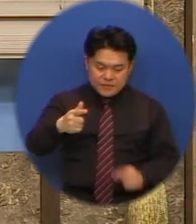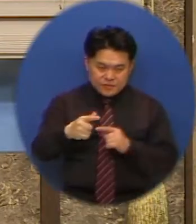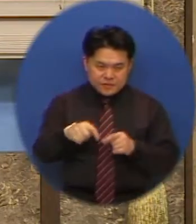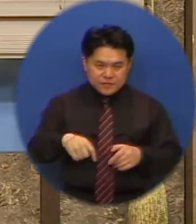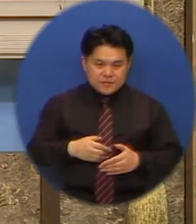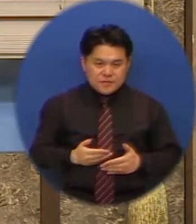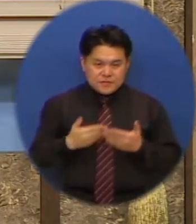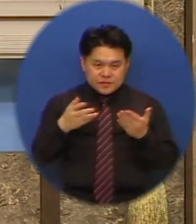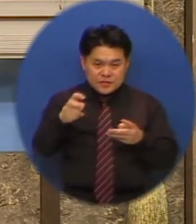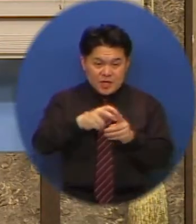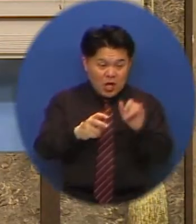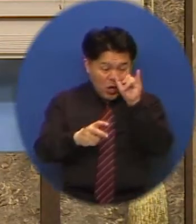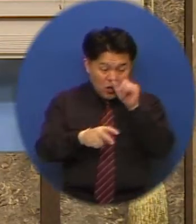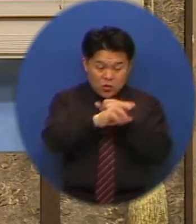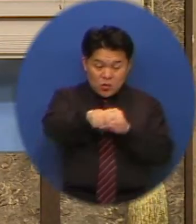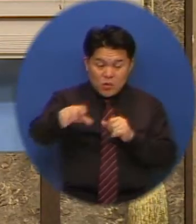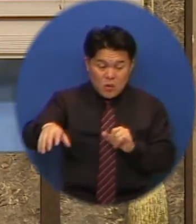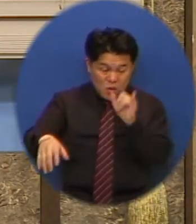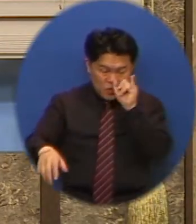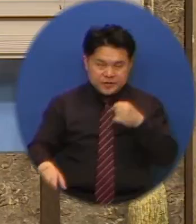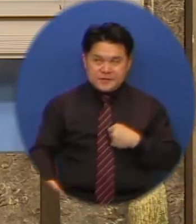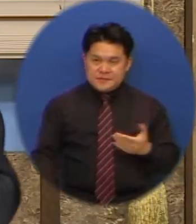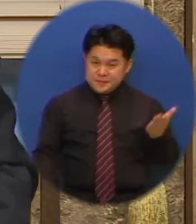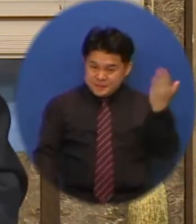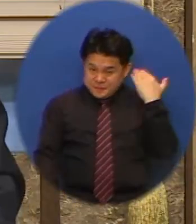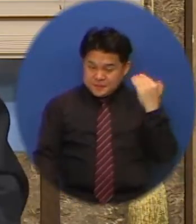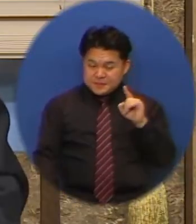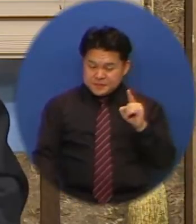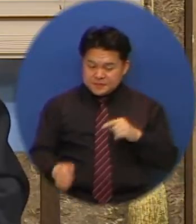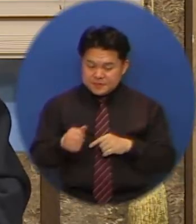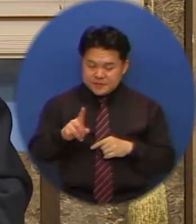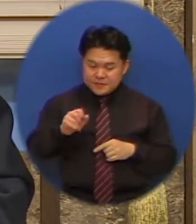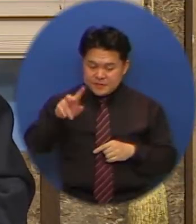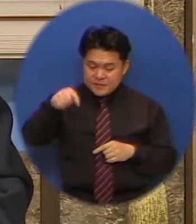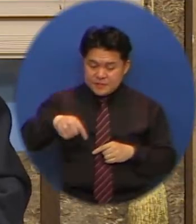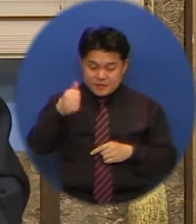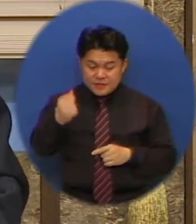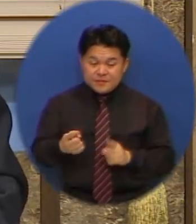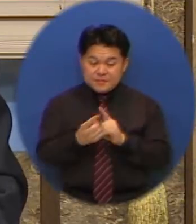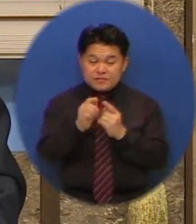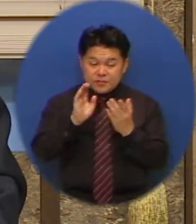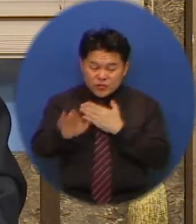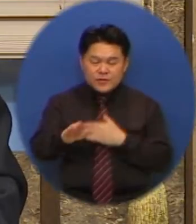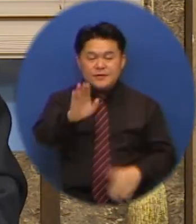센터가 있어. 예, 그렇죠. 그래서 제가 얼마 전에 그 행자부 장관을 뵙고서